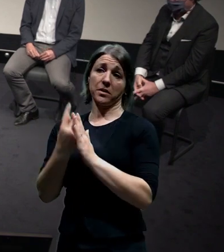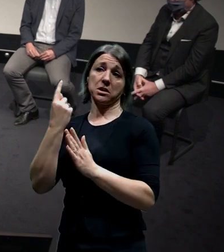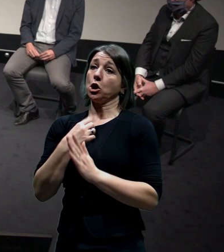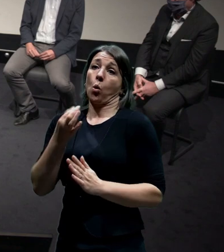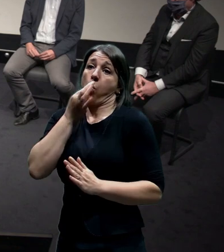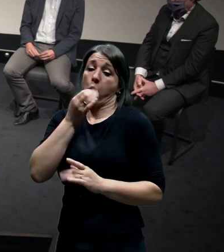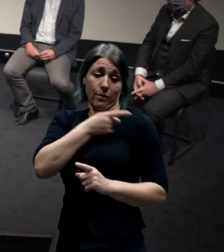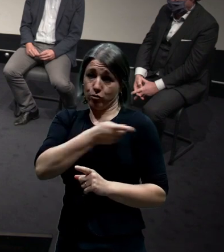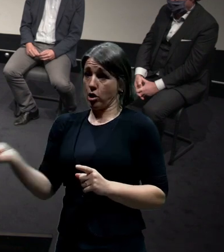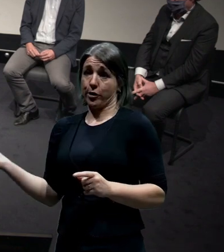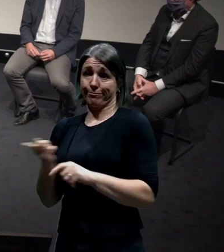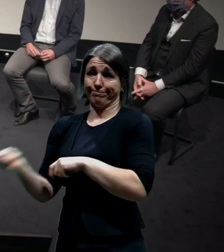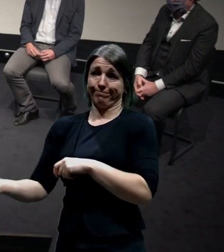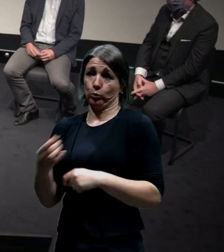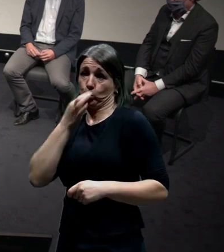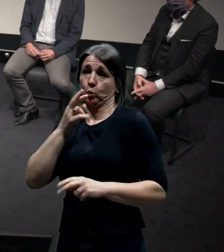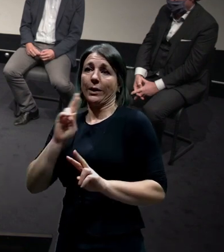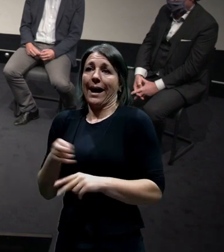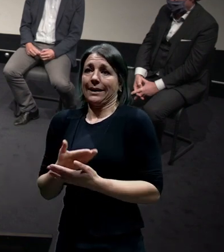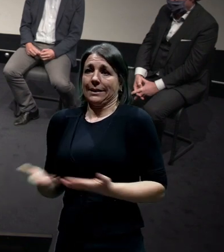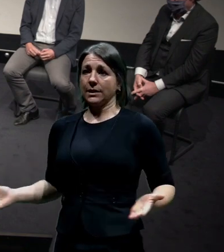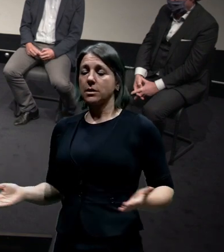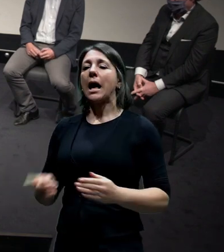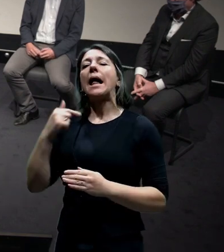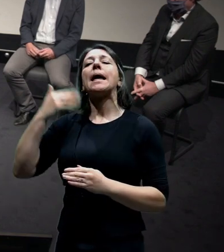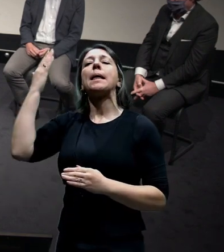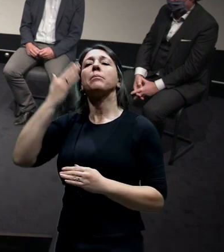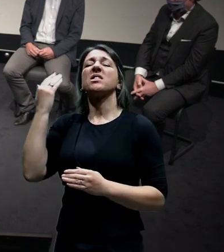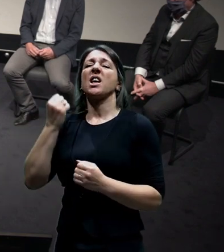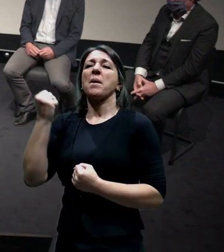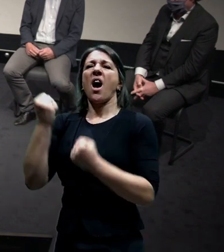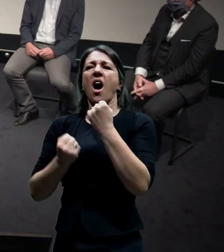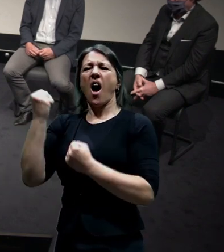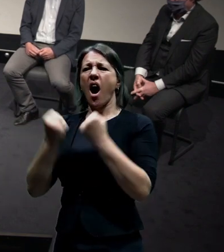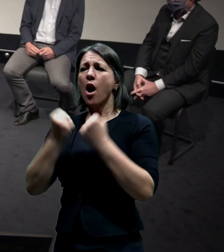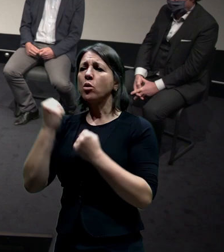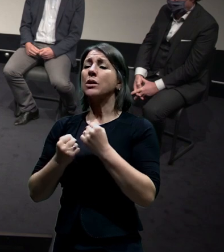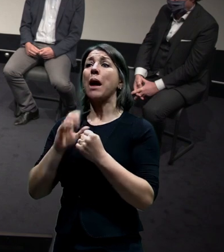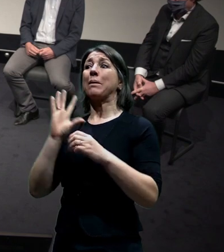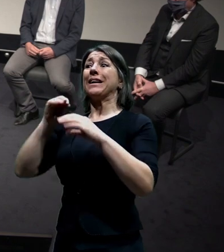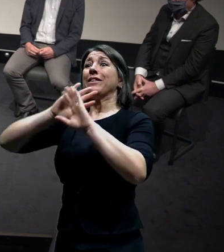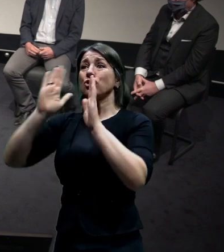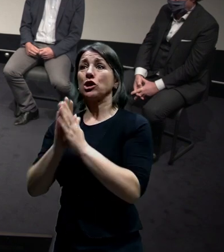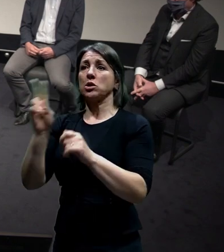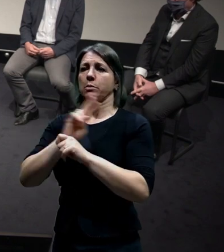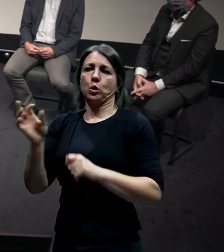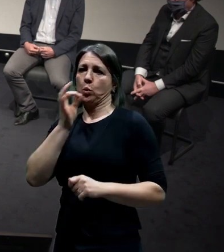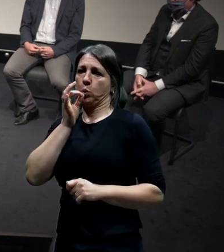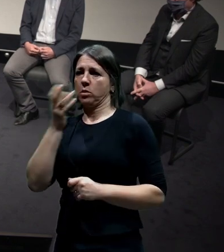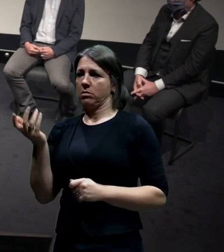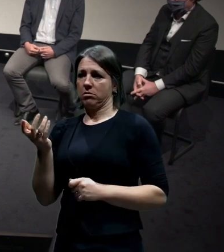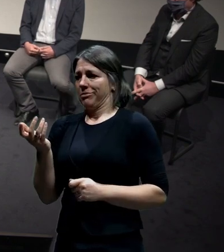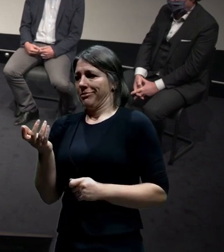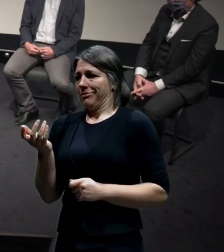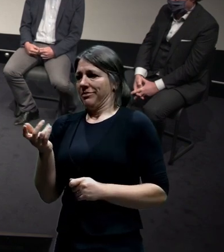nic nejde. Ale já si myslím, že od ty automobilové dopravy zkrátka dneska chceme mnoho, že prostě jako pracujeme přesně s